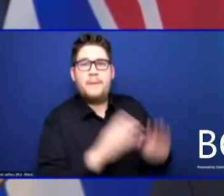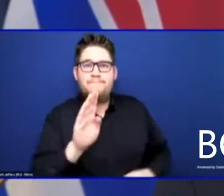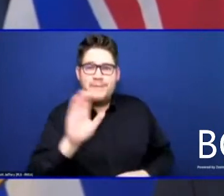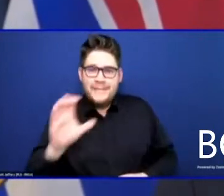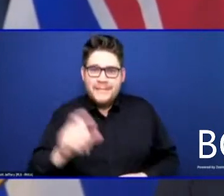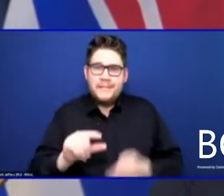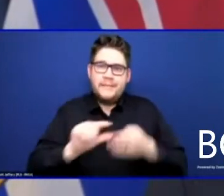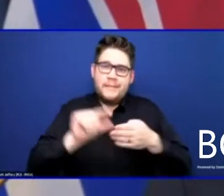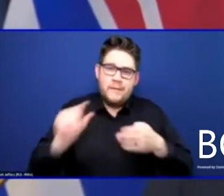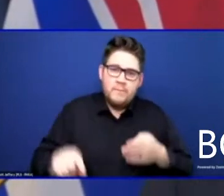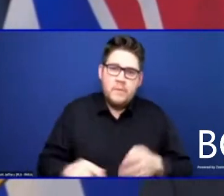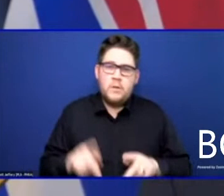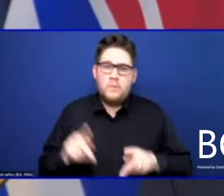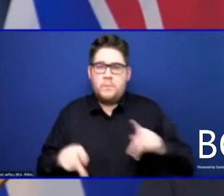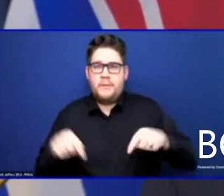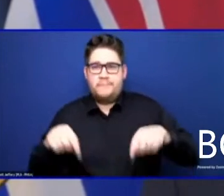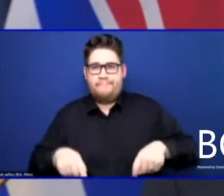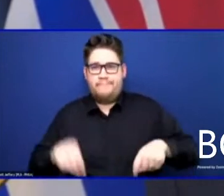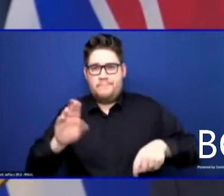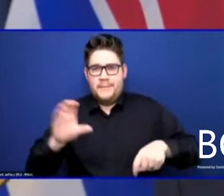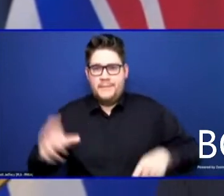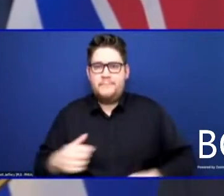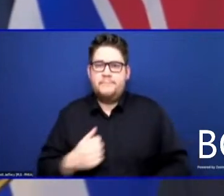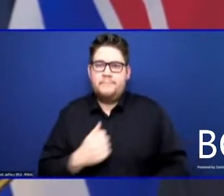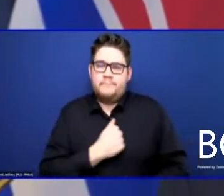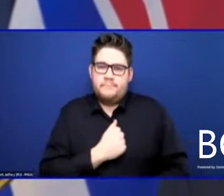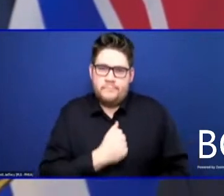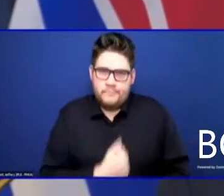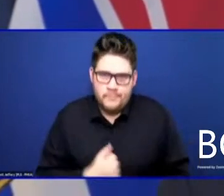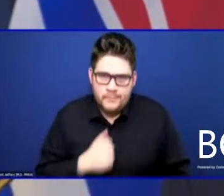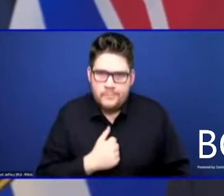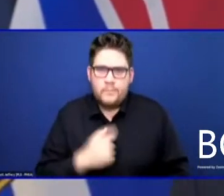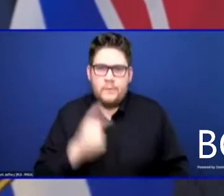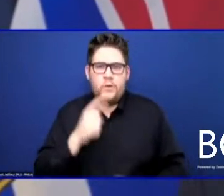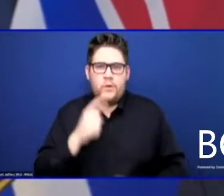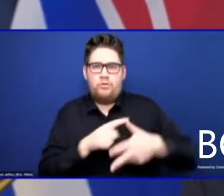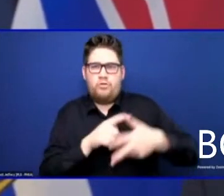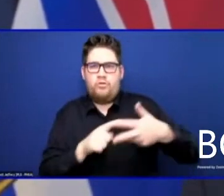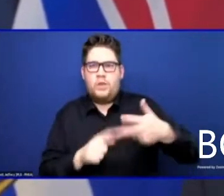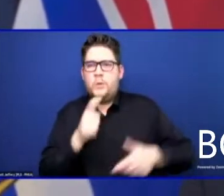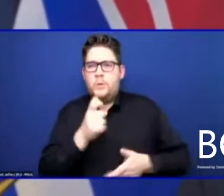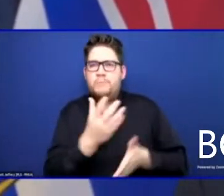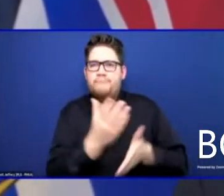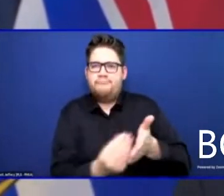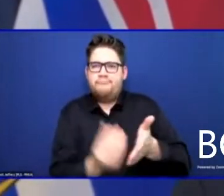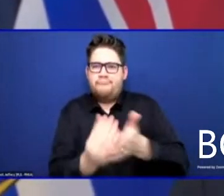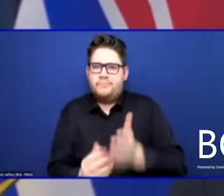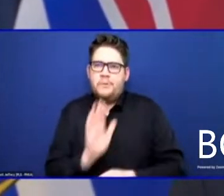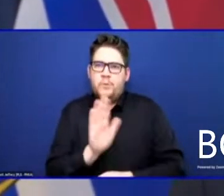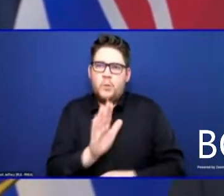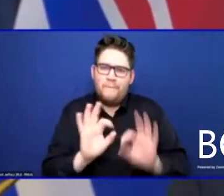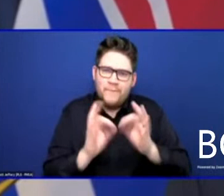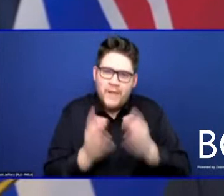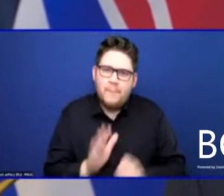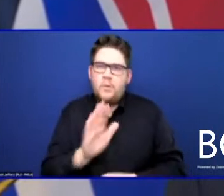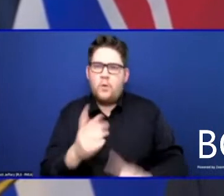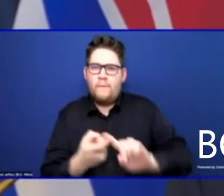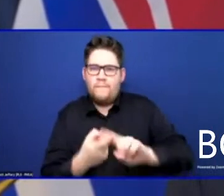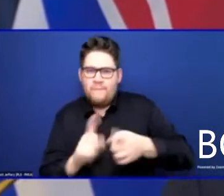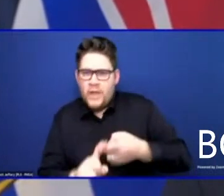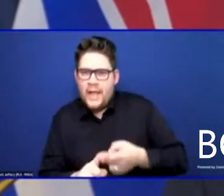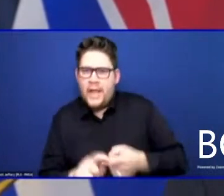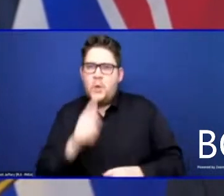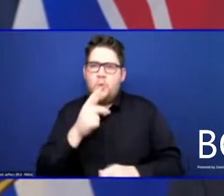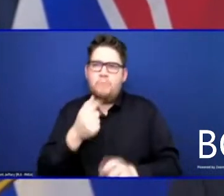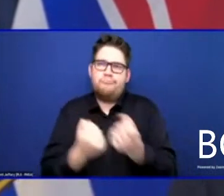省长 the families, the 对 friends, 这 the 些 caregivers of the 3 新 people 增 who 死亡 passed 的 away 家 in the last 庭 24 hours from 亲朋好 COVID-19. 友 This 这个 is 表示诚挚的